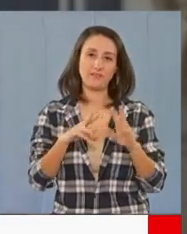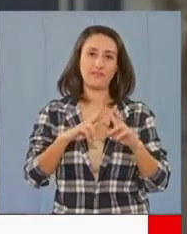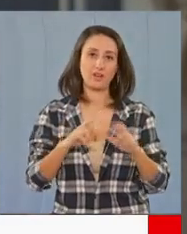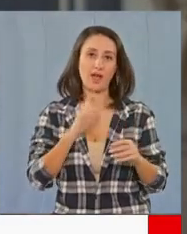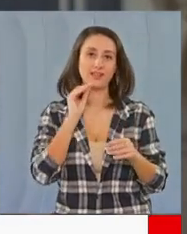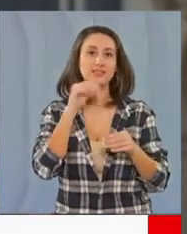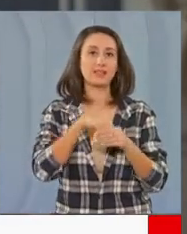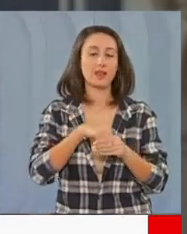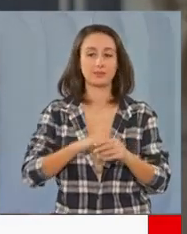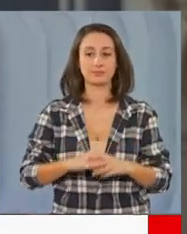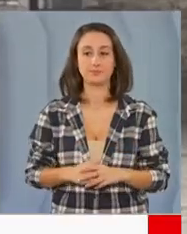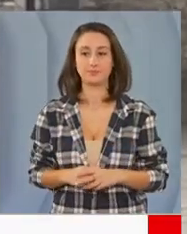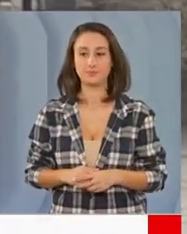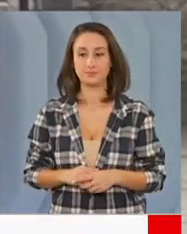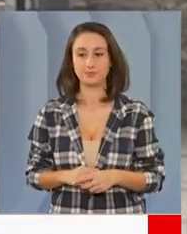anchetă internă.